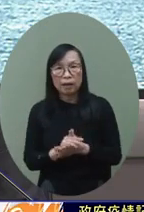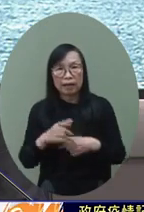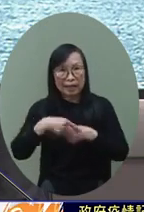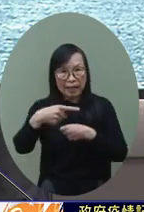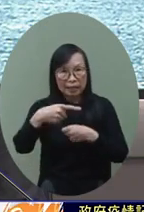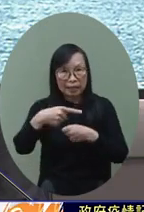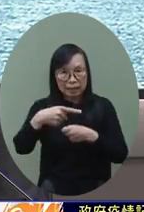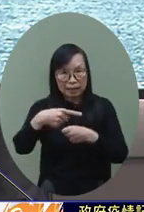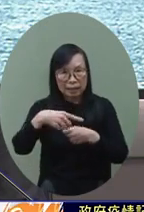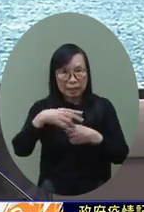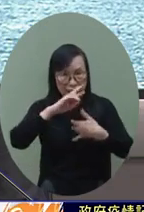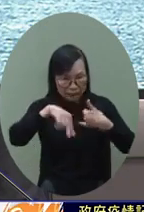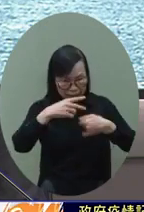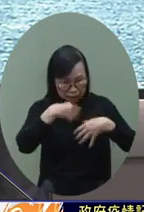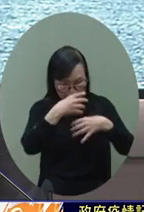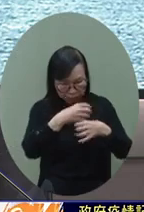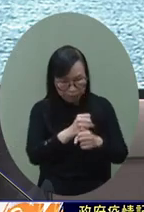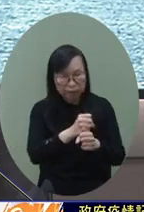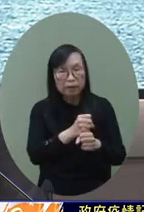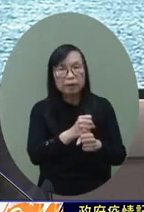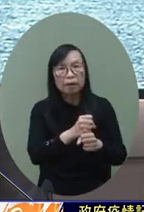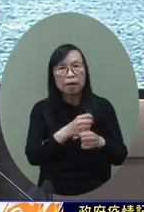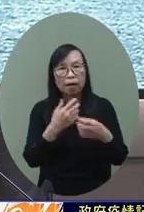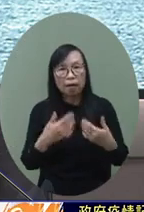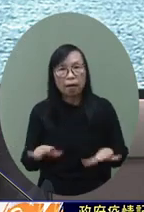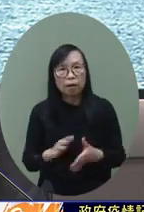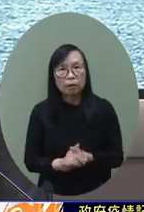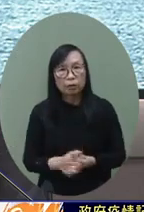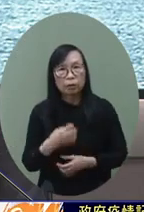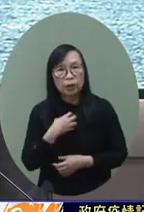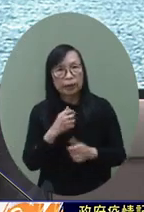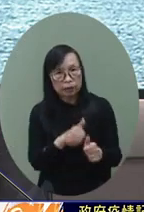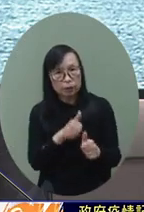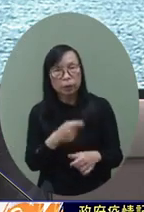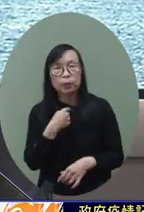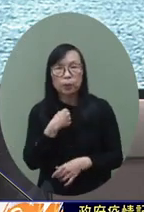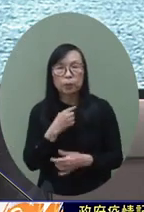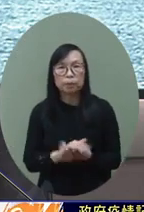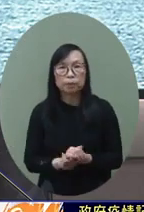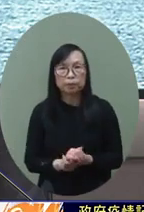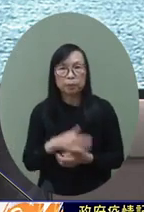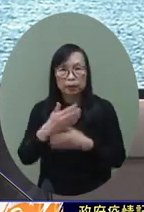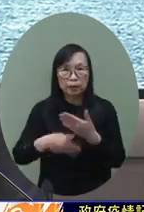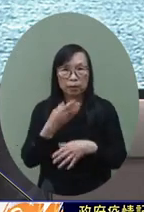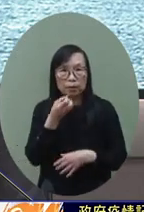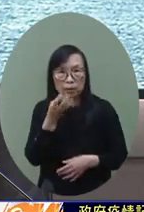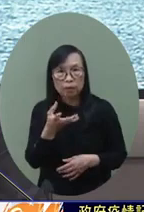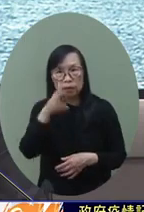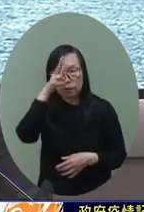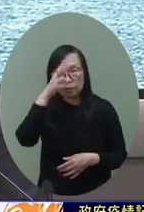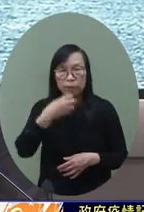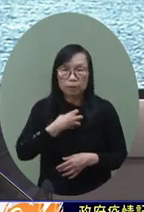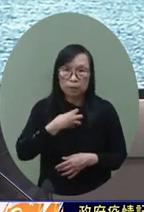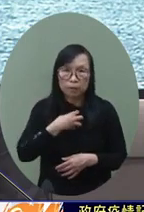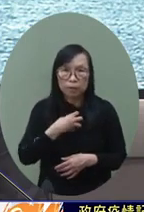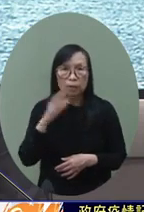一個階段嘅嗰個強制測試，所以覺得都係值得跟進。咁經過佢哋嘅建議，咁政府都覺得